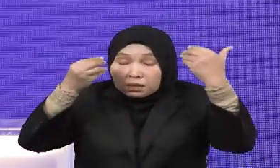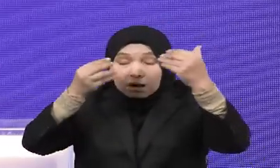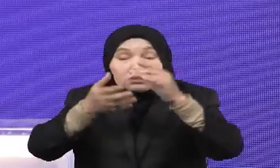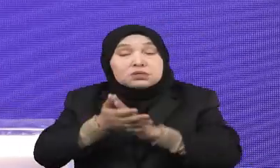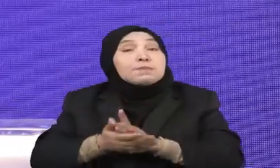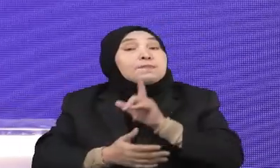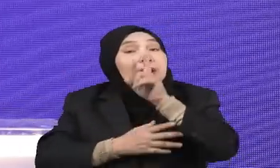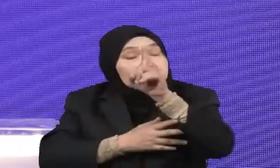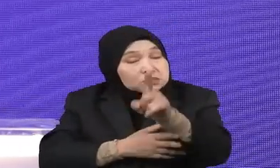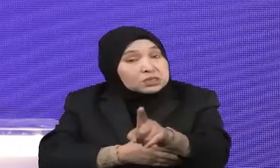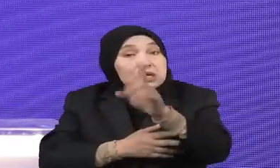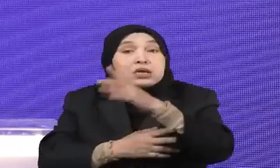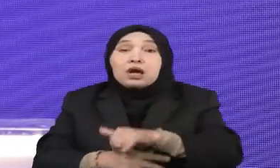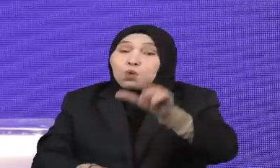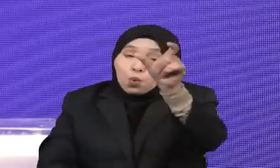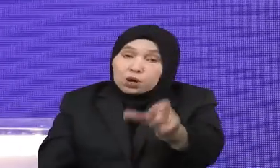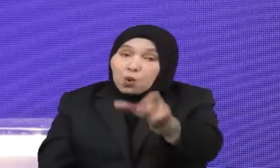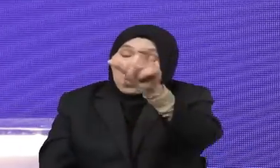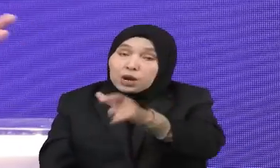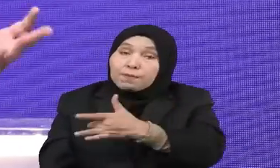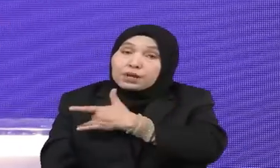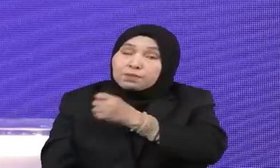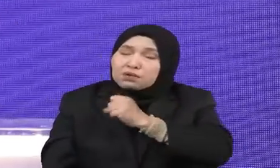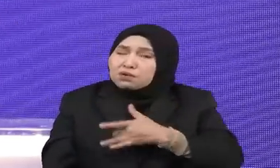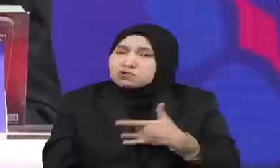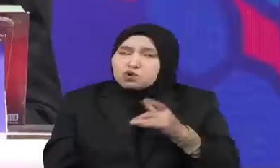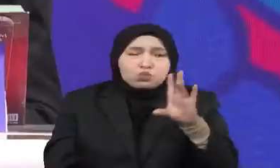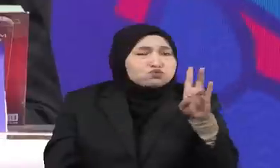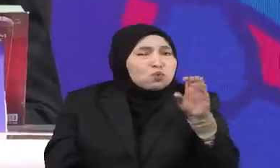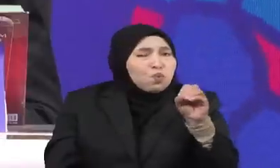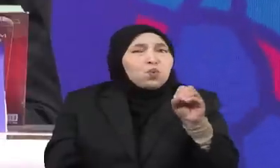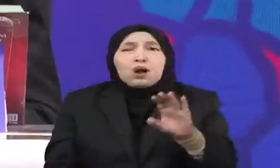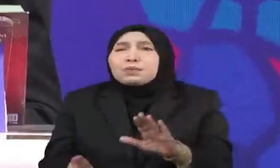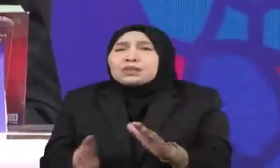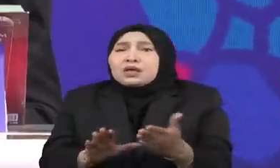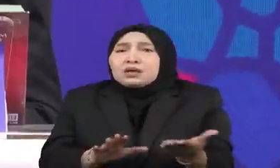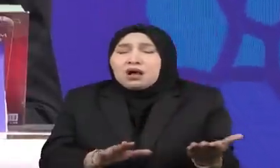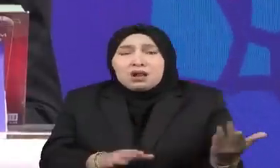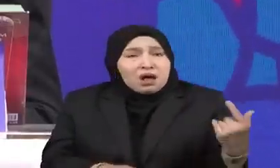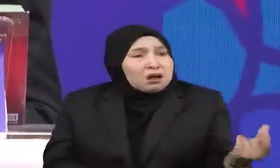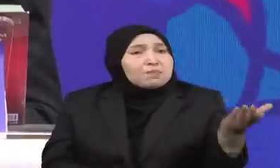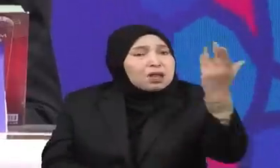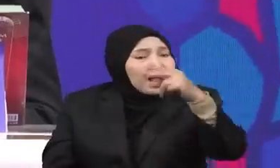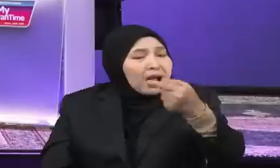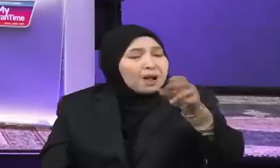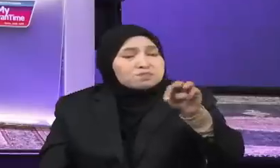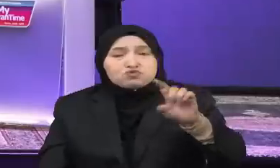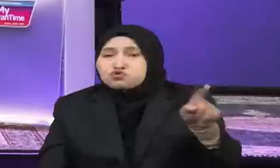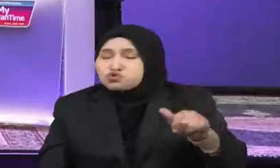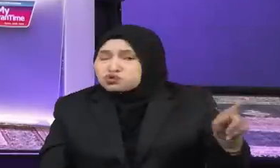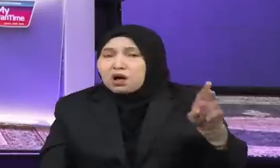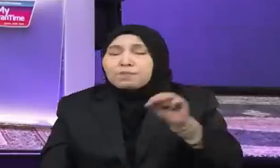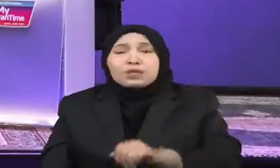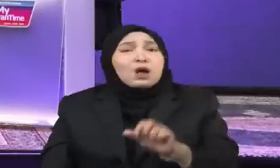memastikan orang-orang beriman pada waktu ini mereka rasakan pergi kepergian Hamzah bin Abdul Muthalib